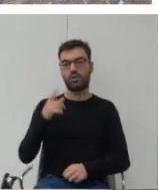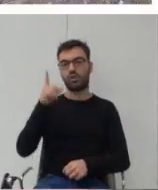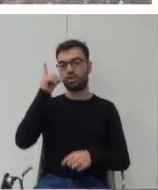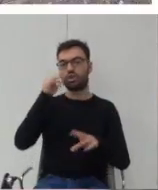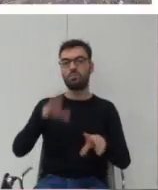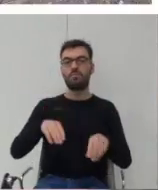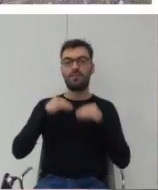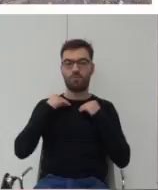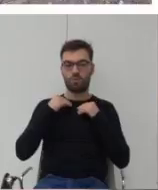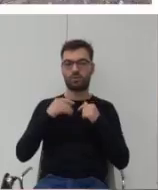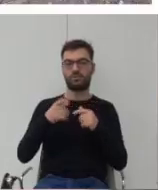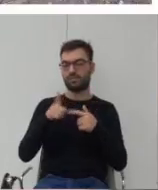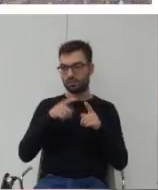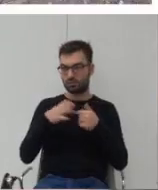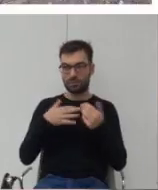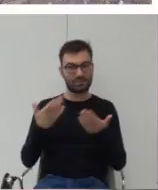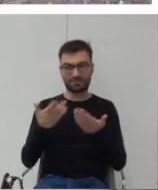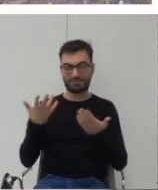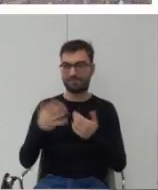śpiworze.